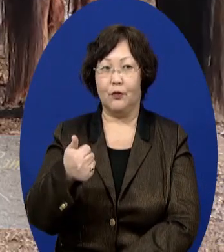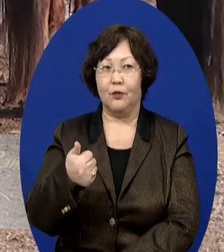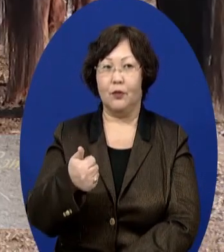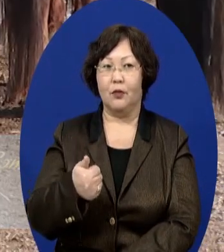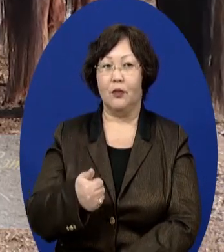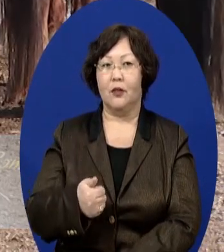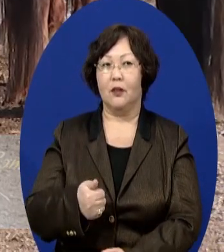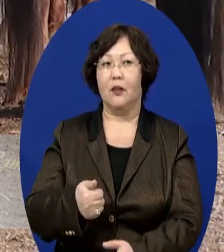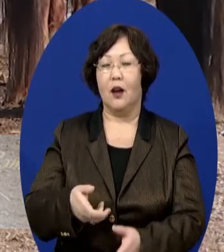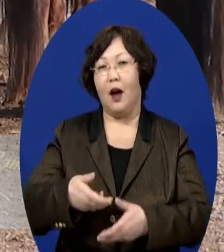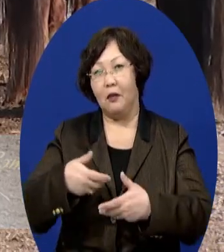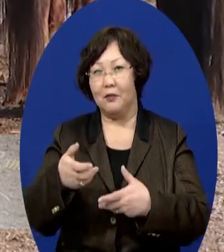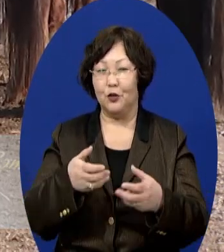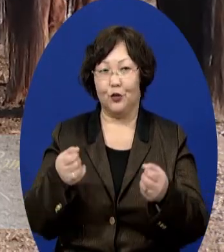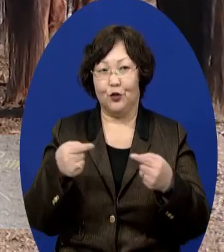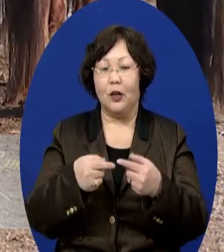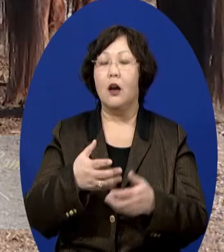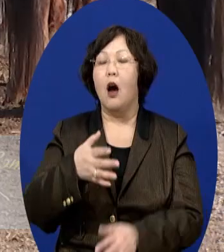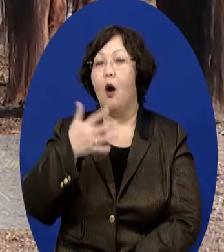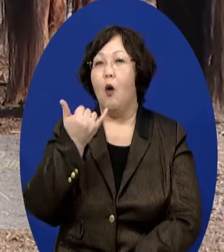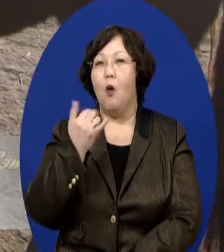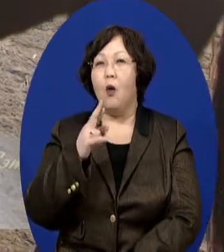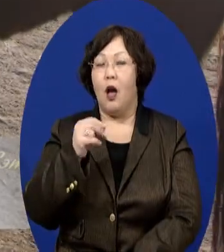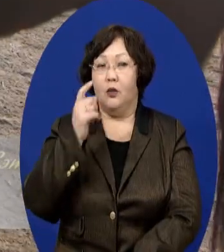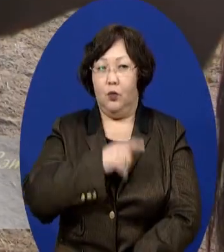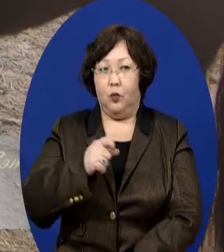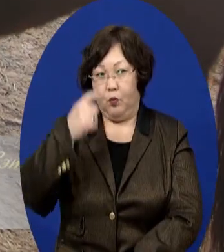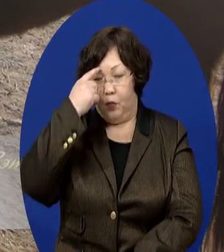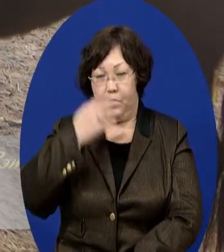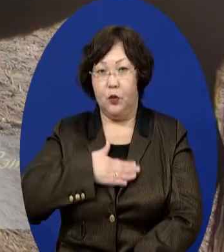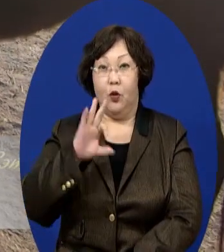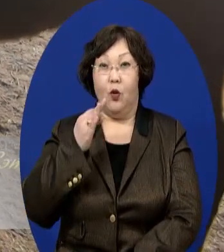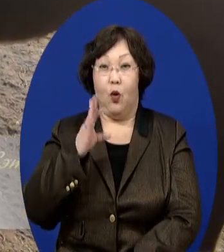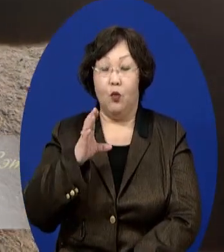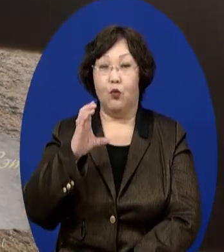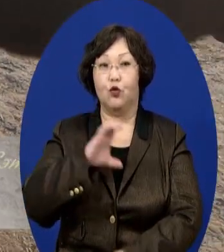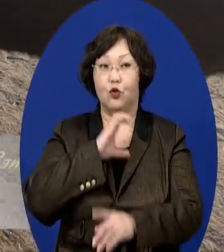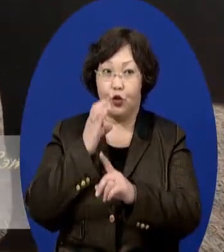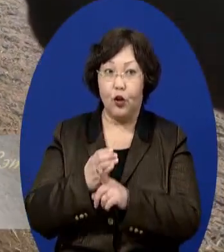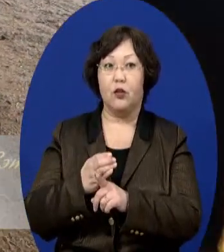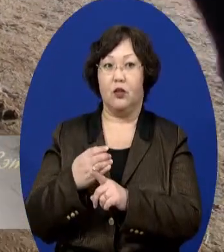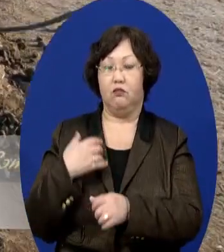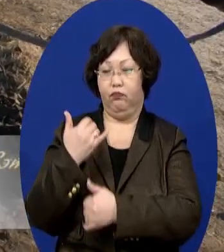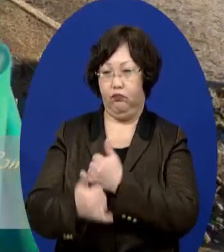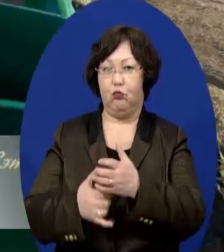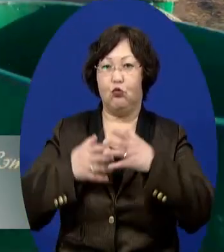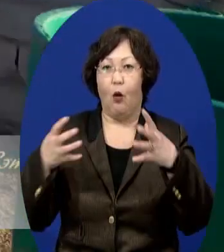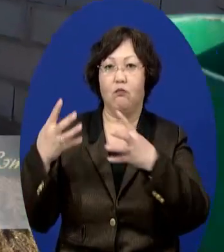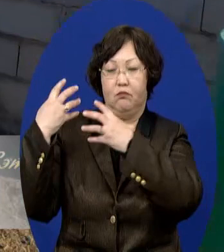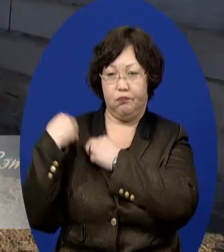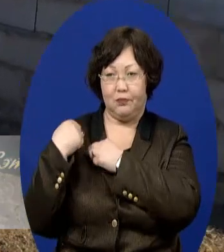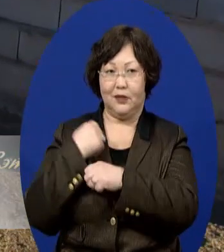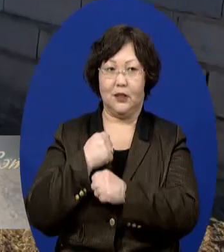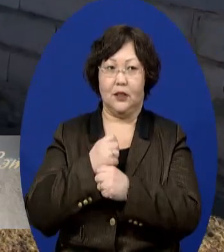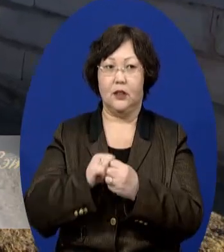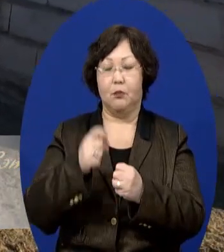зөрчихөд. Юусе би ингэж боддгий одоо манай уяачд л одоо бас нэг энэ Монголын өв соёл гэж их том юм ийм авч явж гэнэ гэж. Тэ? Манай уяачд ч одоо яг